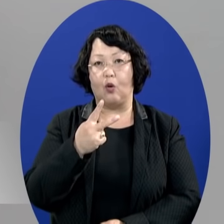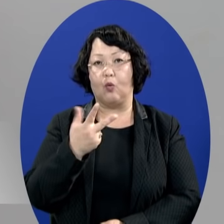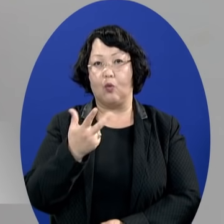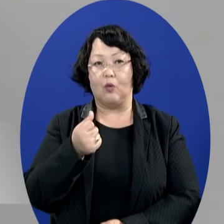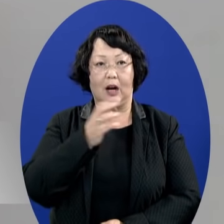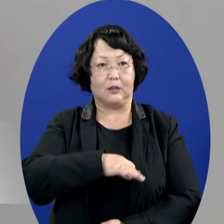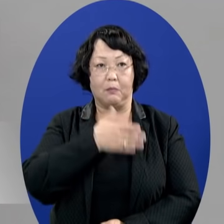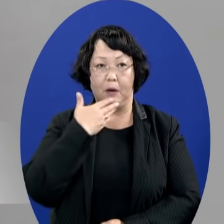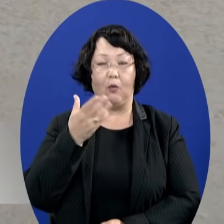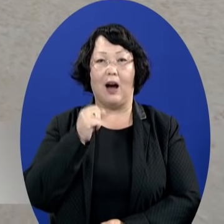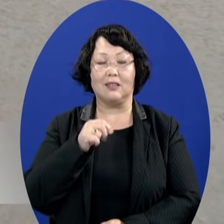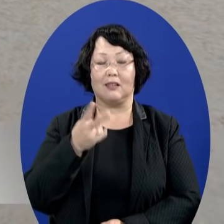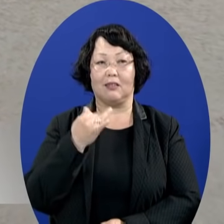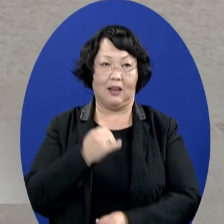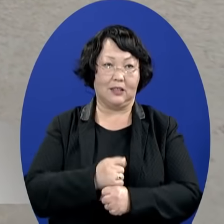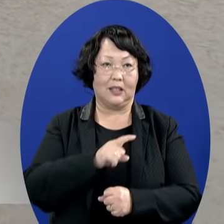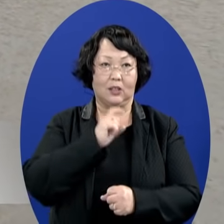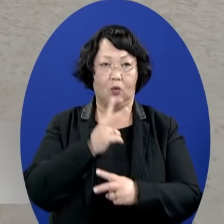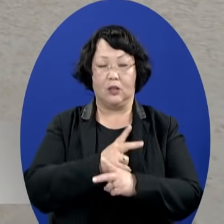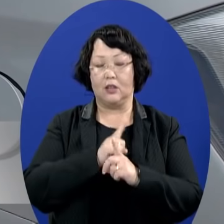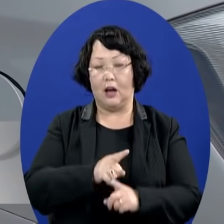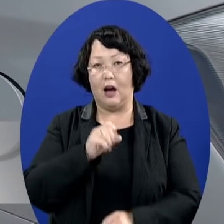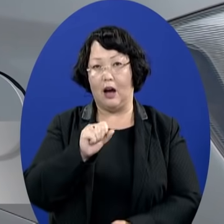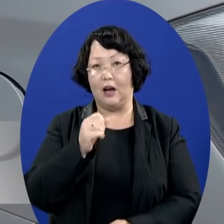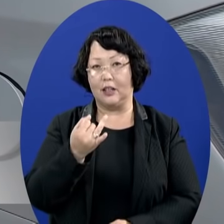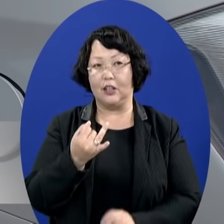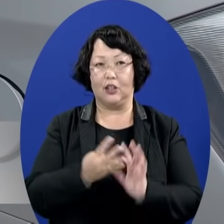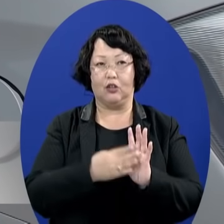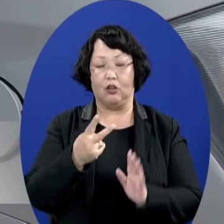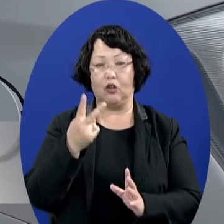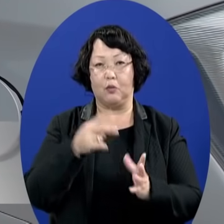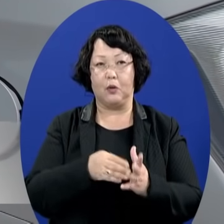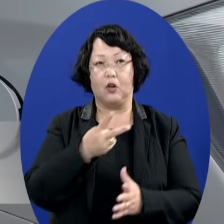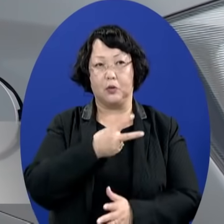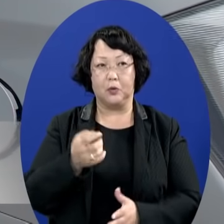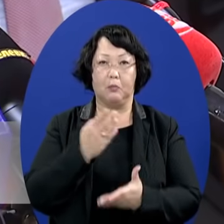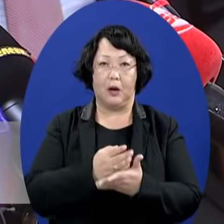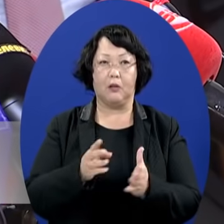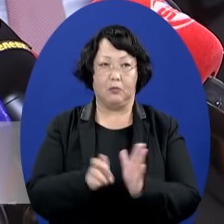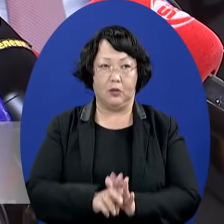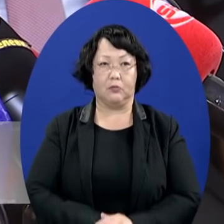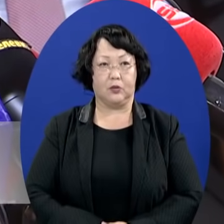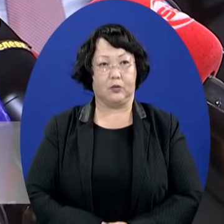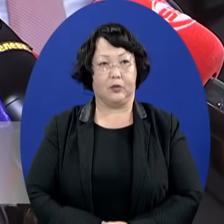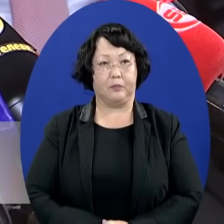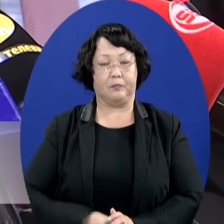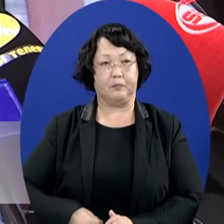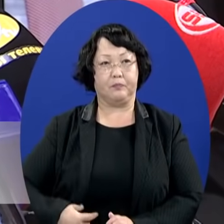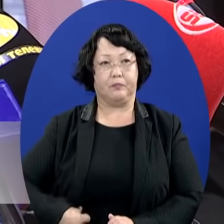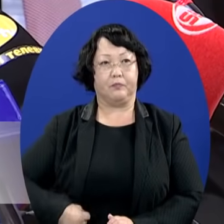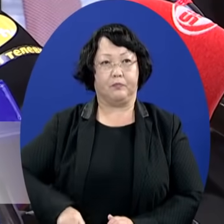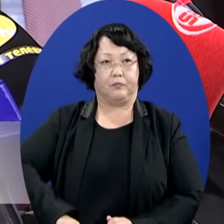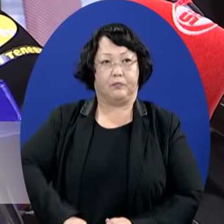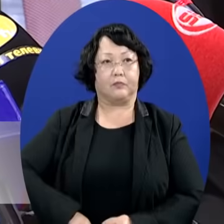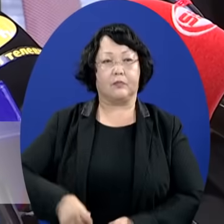ажиллаж байна. Хэрвээ зах зээлийн хуулиараа явбал А92 2200 төгрөг байхаар байгаа юм байна. За, Петровс компани өнөөдөр